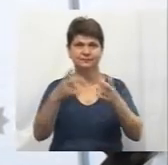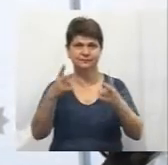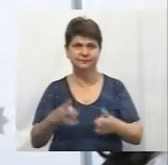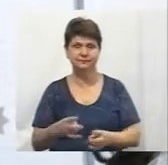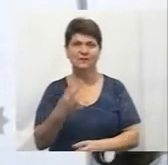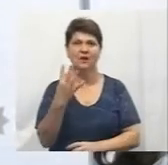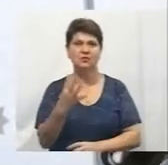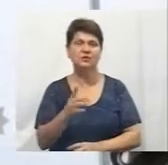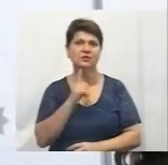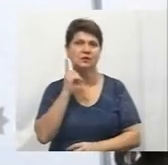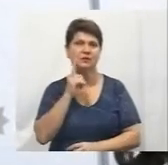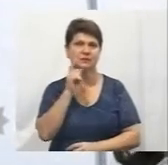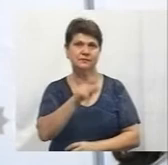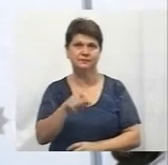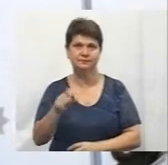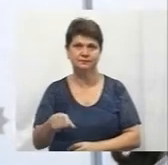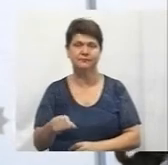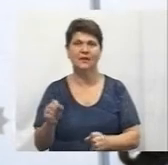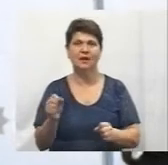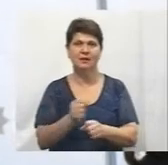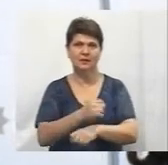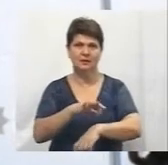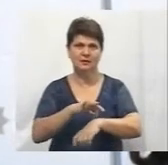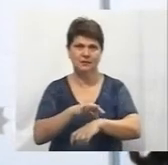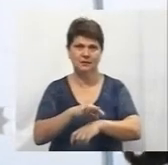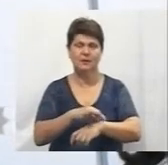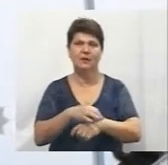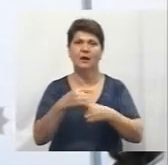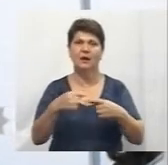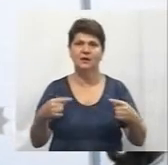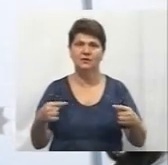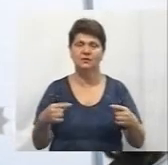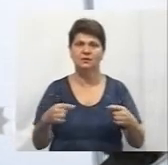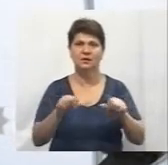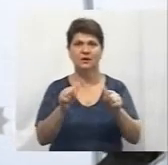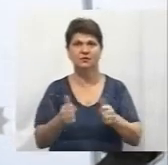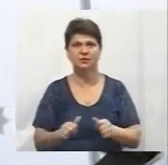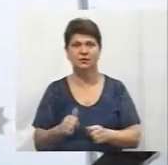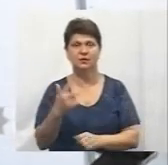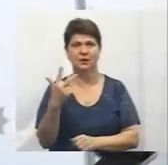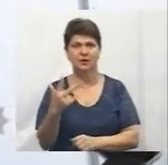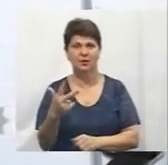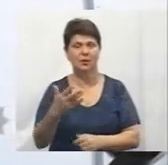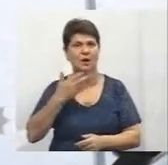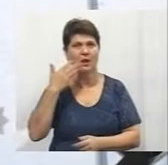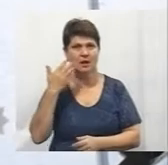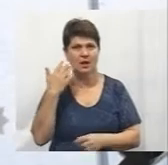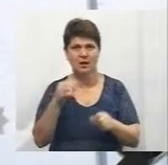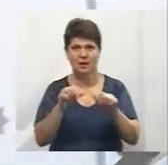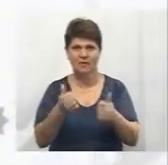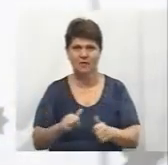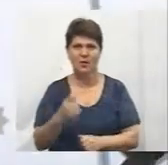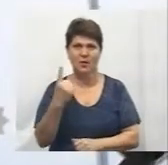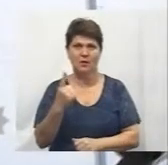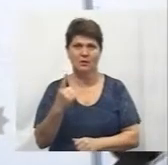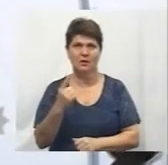4 неповнолітніх отримали тілесні ушкодження різного ступеню. 3 із них – легкі тілесні ушкодження та в однієї